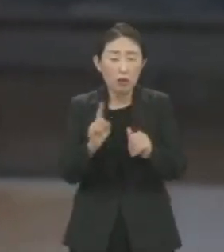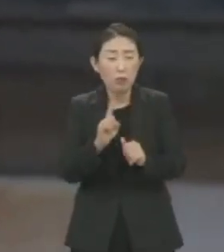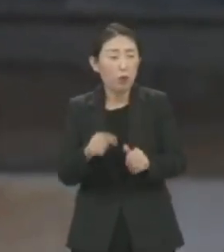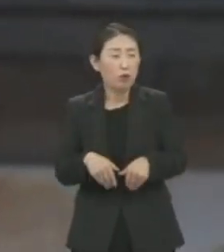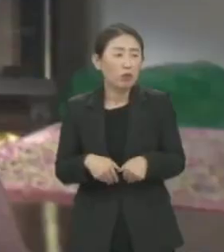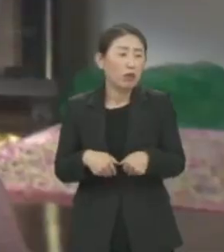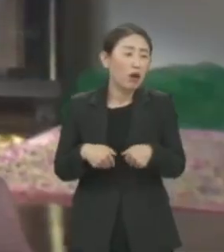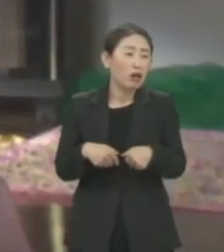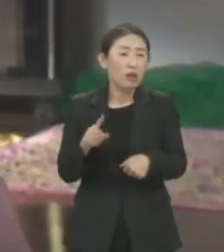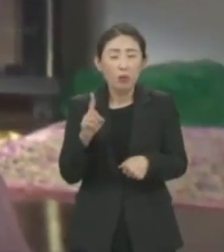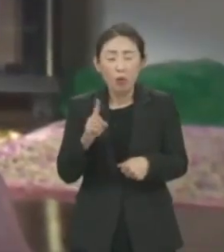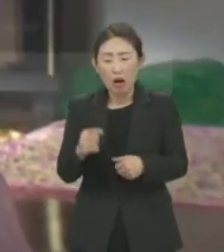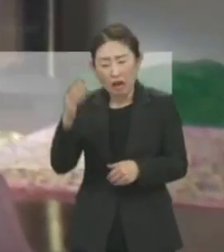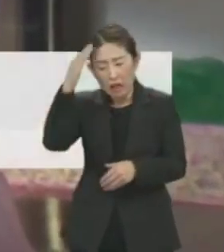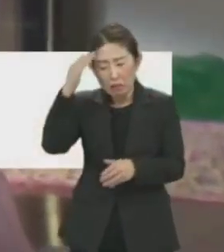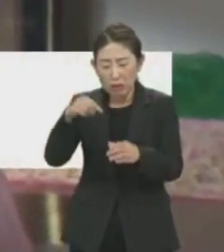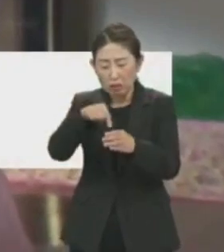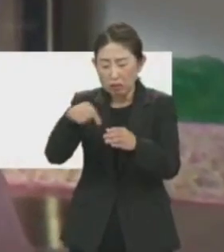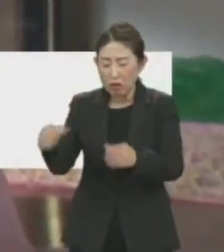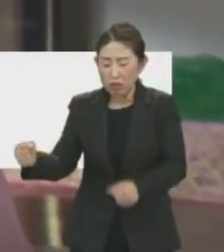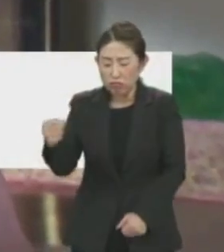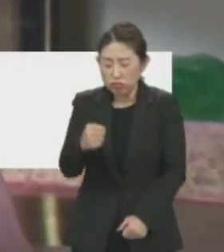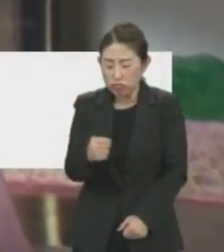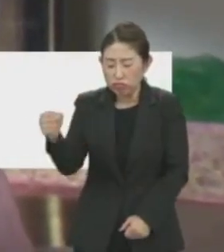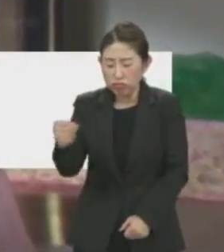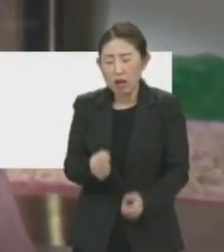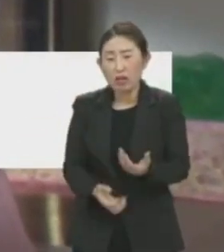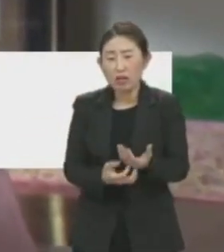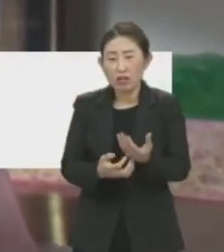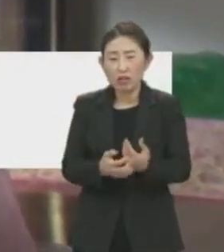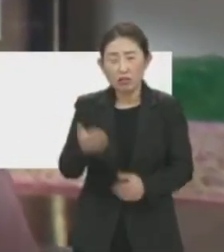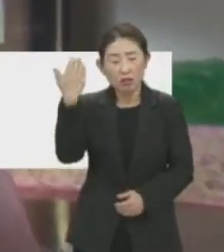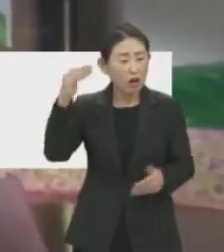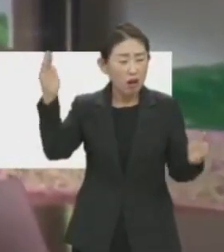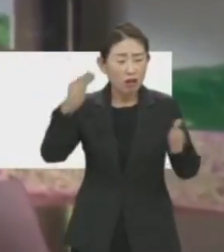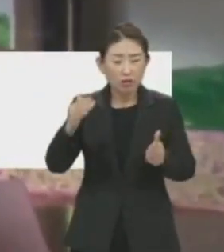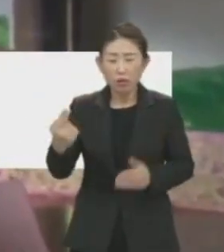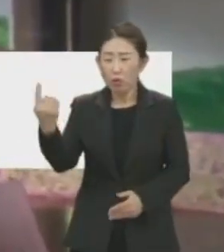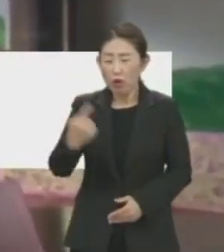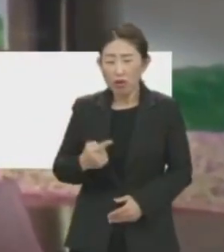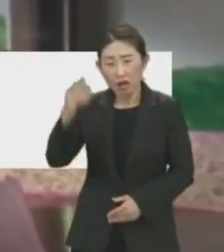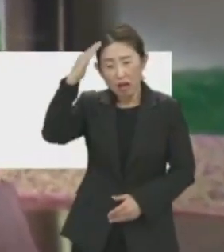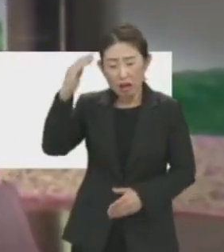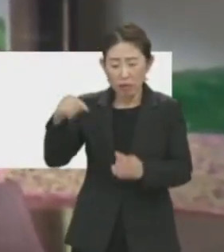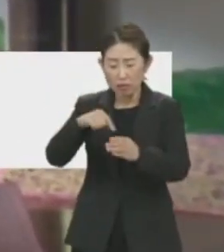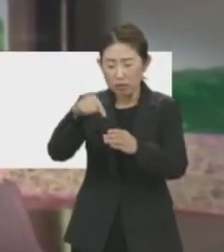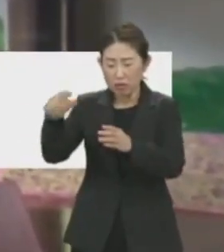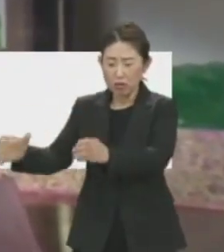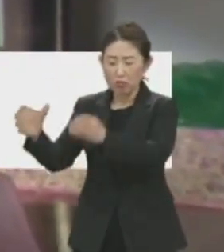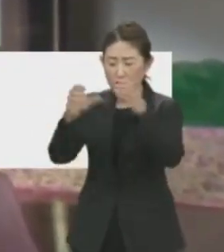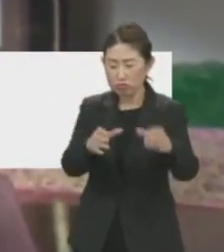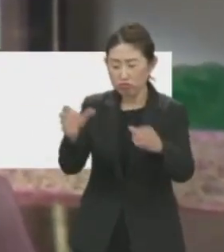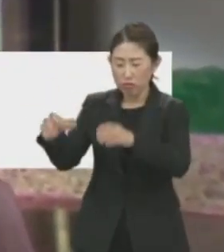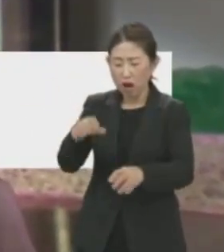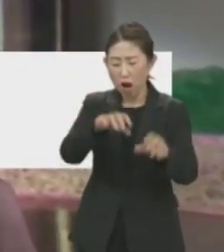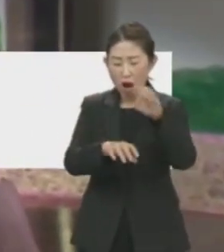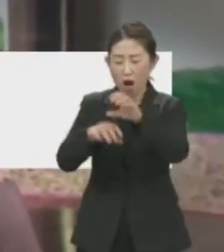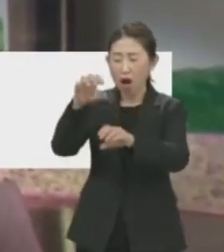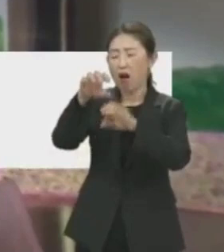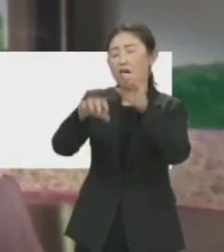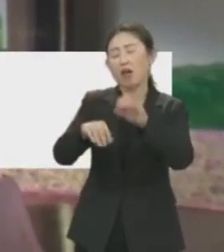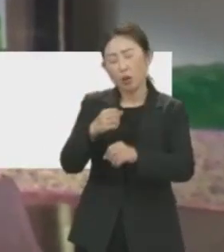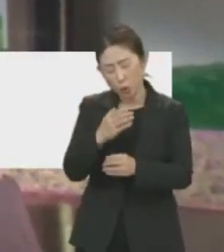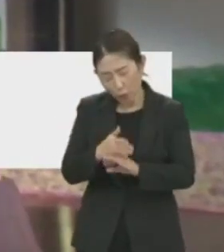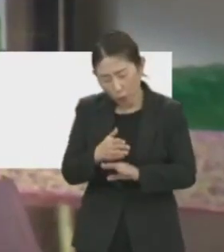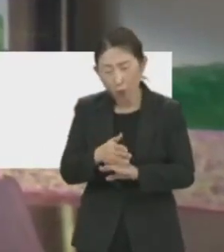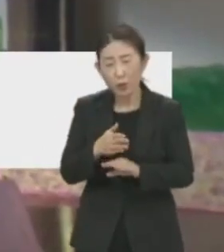없습니다. 학생들이 전부 와가지고 그렇게 들여주고 가서 그러니까 얼마나 내가 고마워요. 난